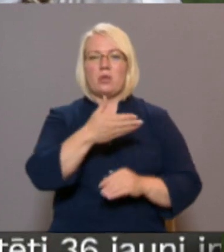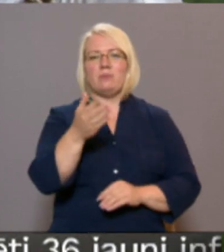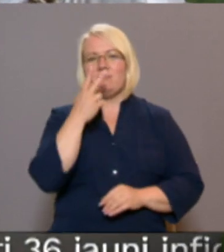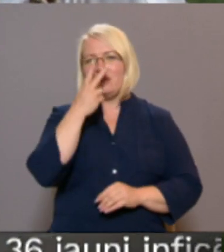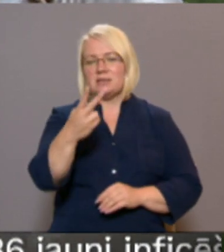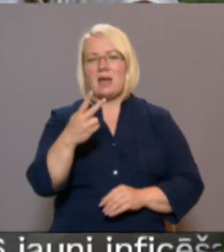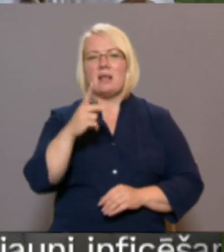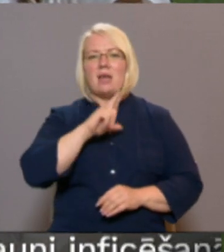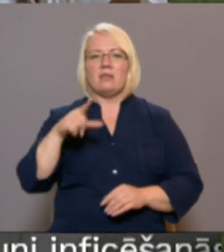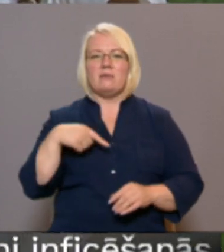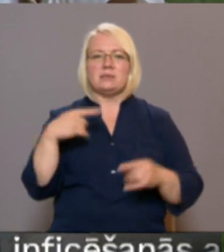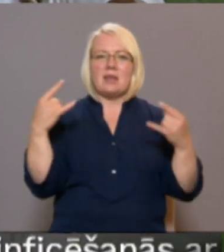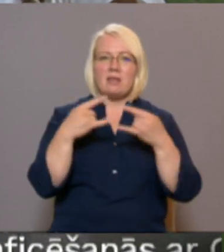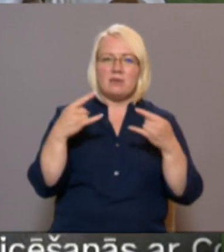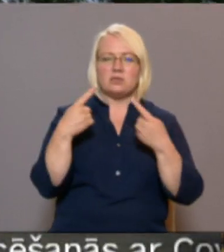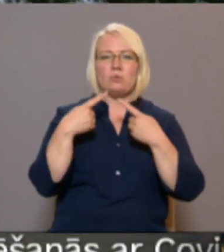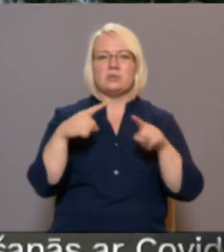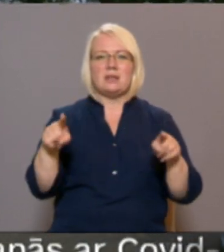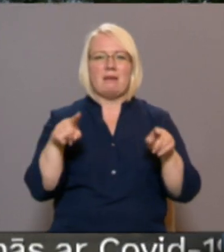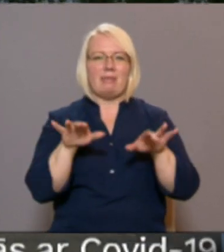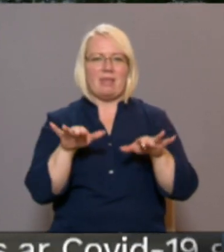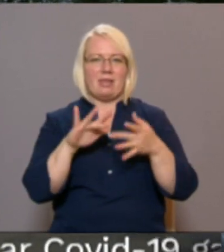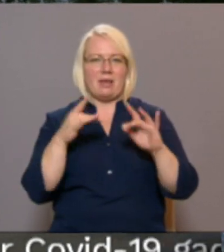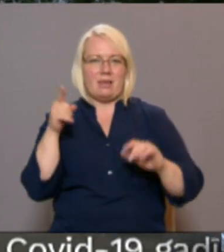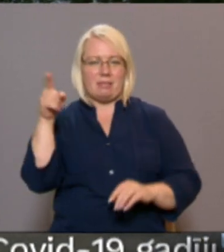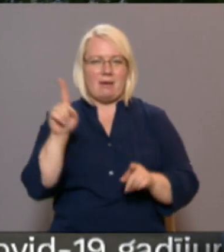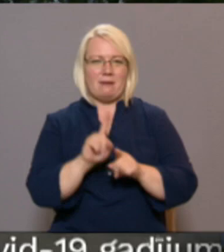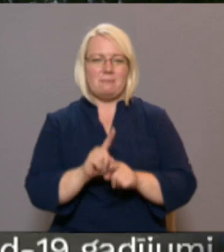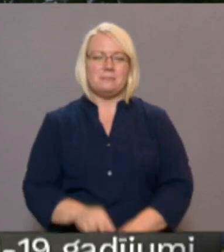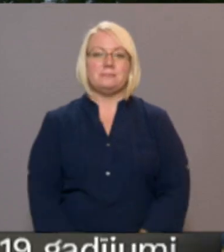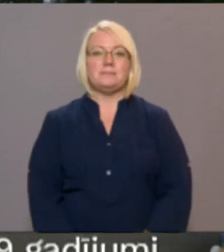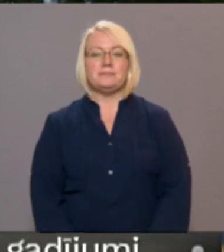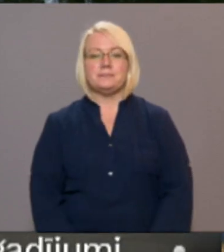citās digitālajās platformās. Dats Stirāne, Māris Jurgensons, Latvijas televīzija.